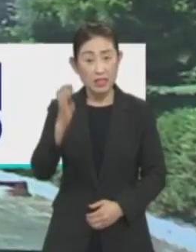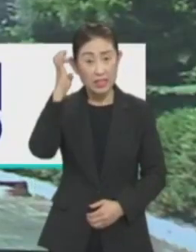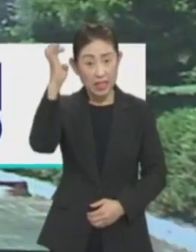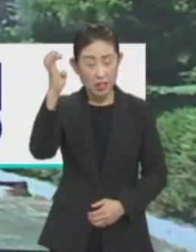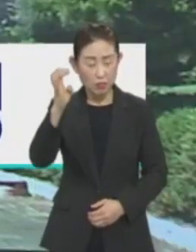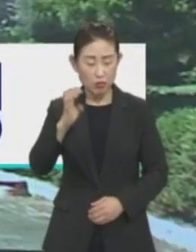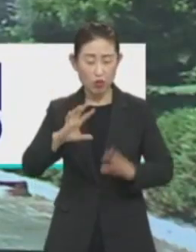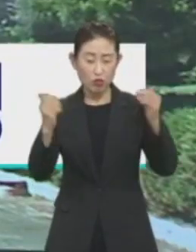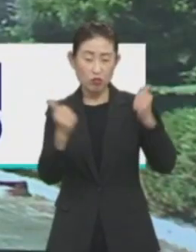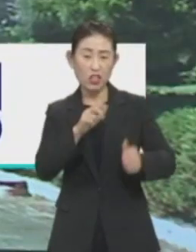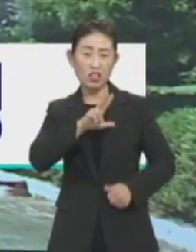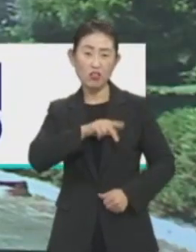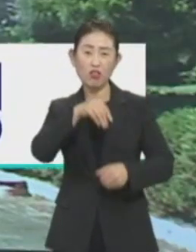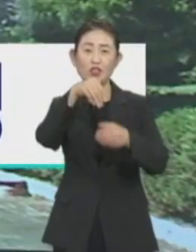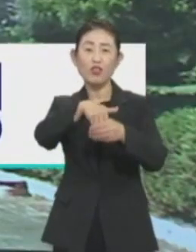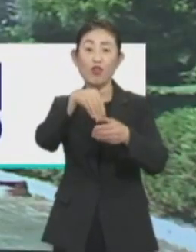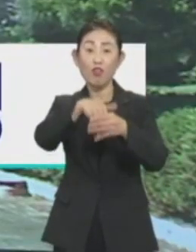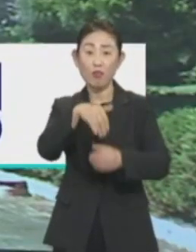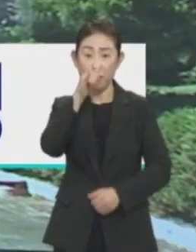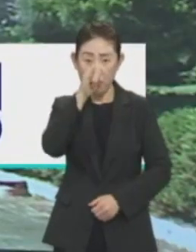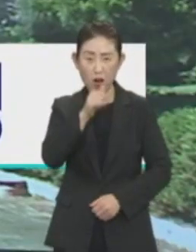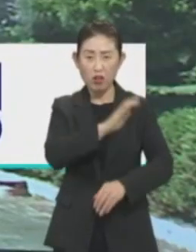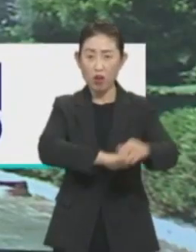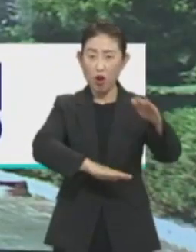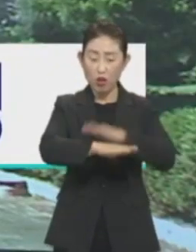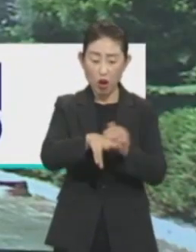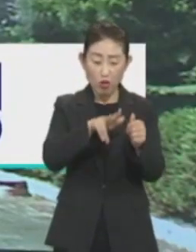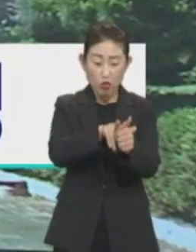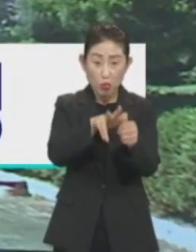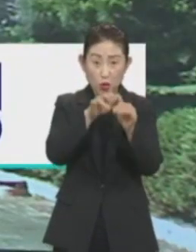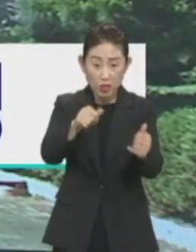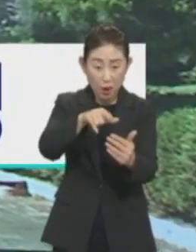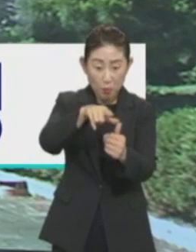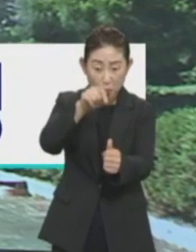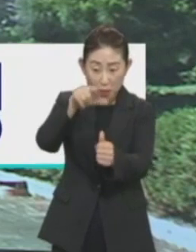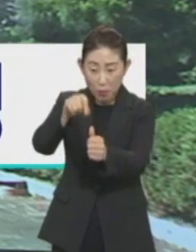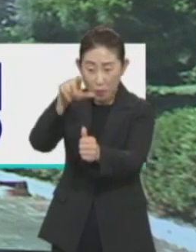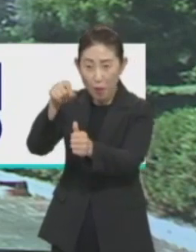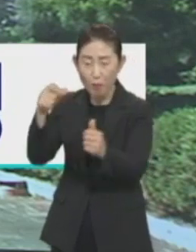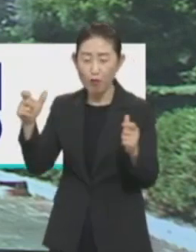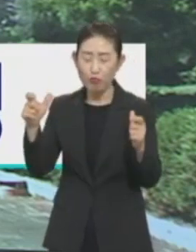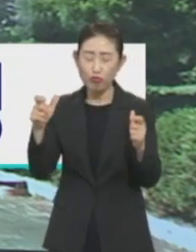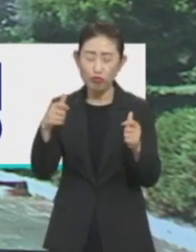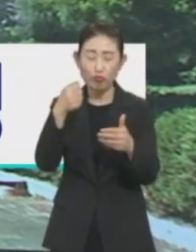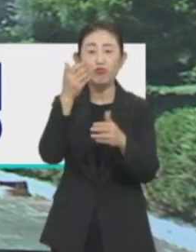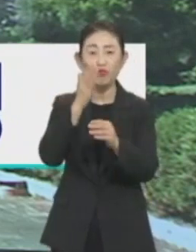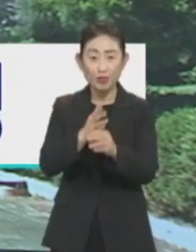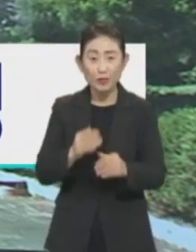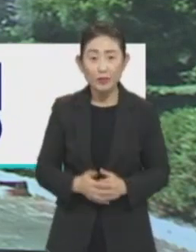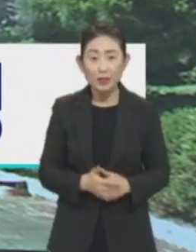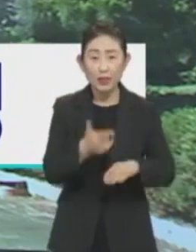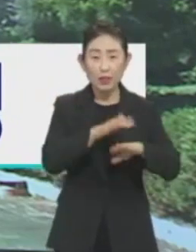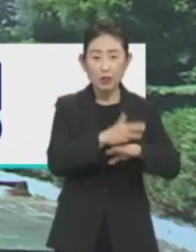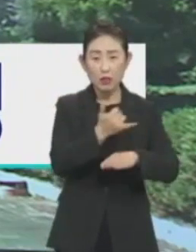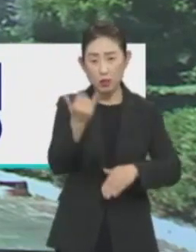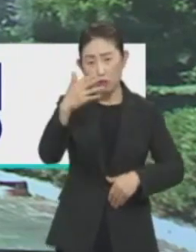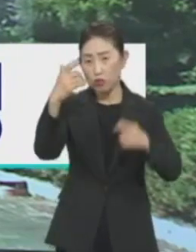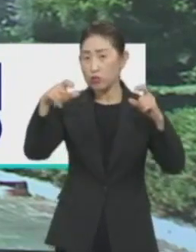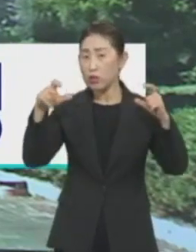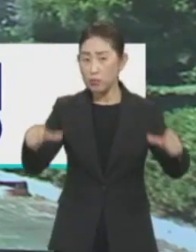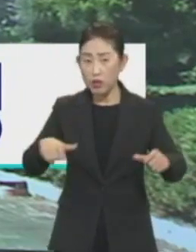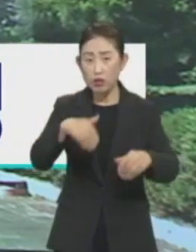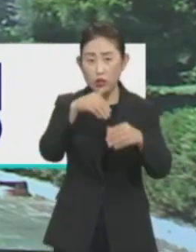4월 총선이 40여일 앞으로 다가오면서 여야의 공천 작업이 막바지에 이르고 있습니다 대전과 세중 충남